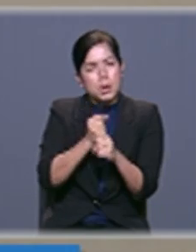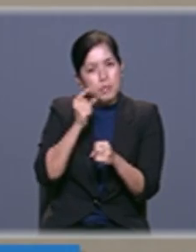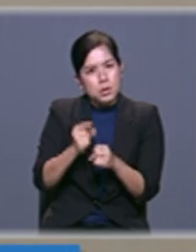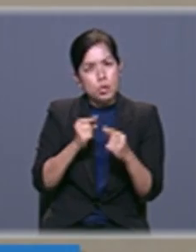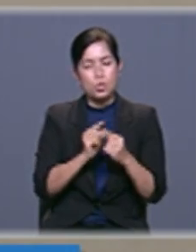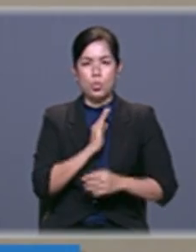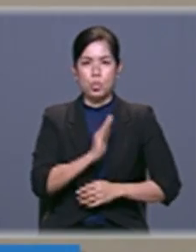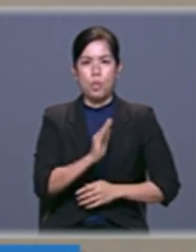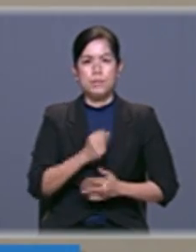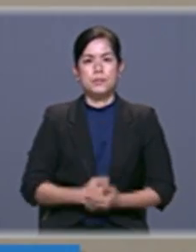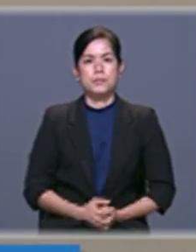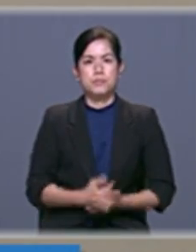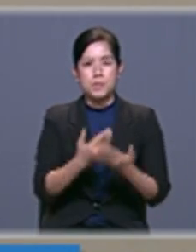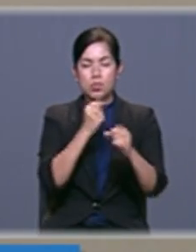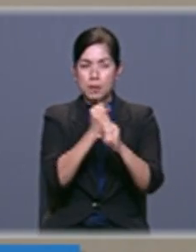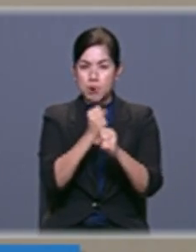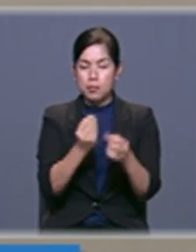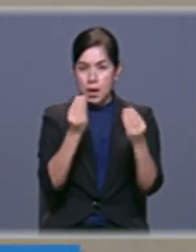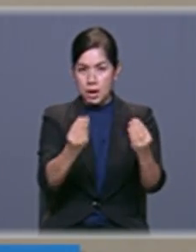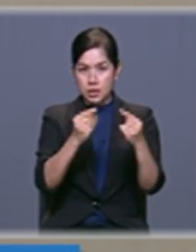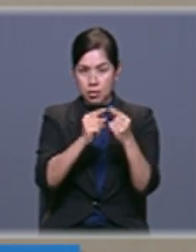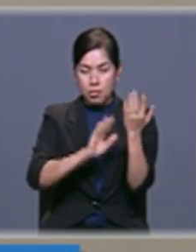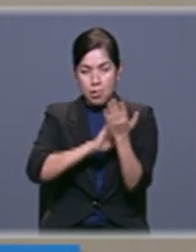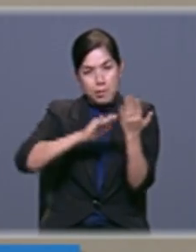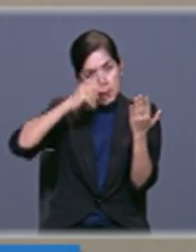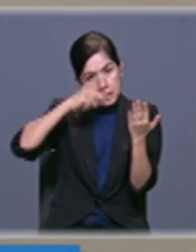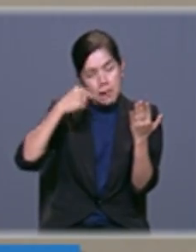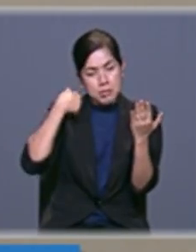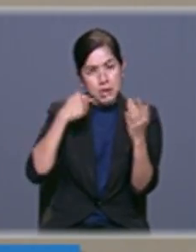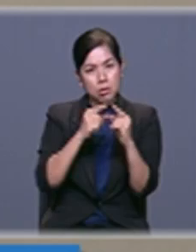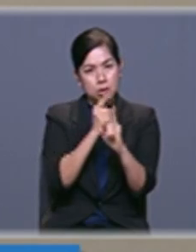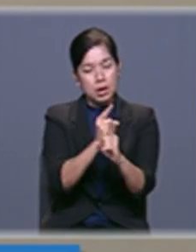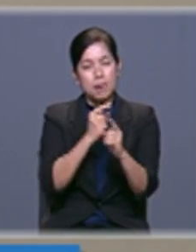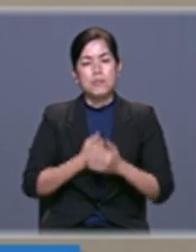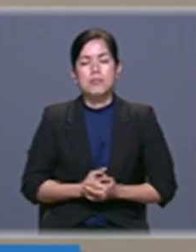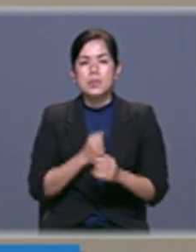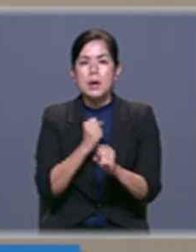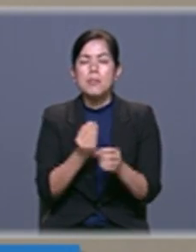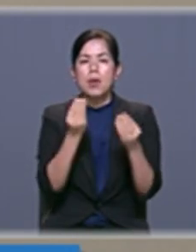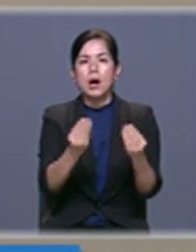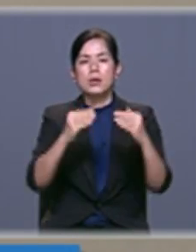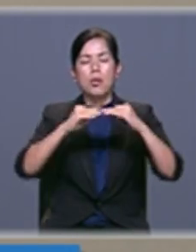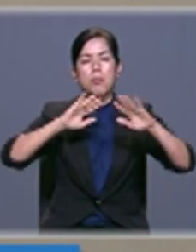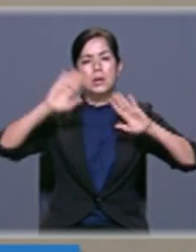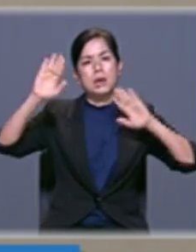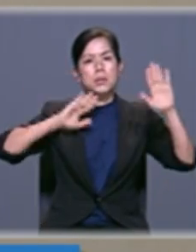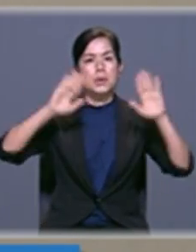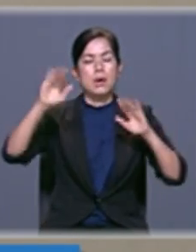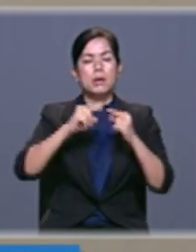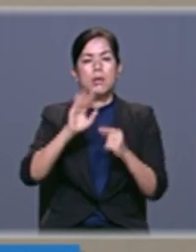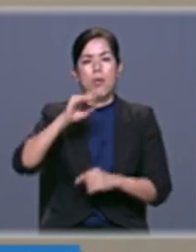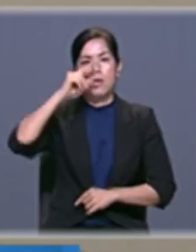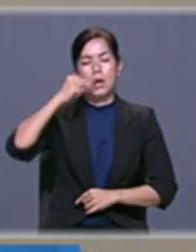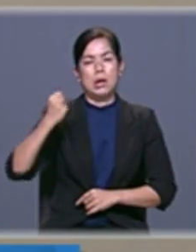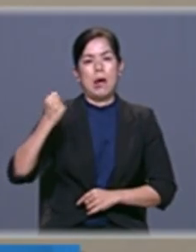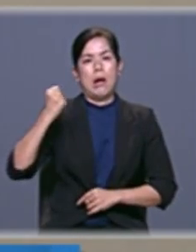มนะทำเพื่อชาติบ้านเมืองนะทำเพื่อประชาธิปไตยเรามั่นคงแข็งแรงท